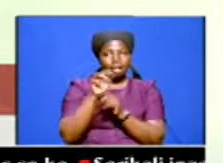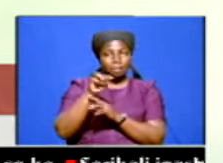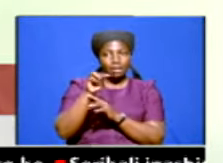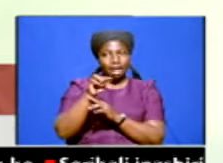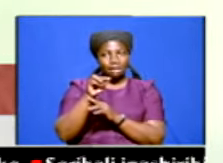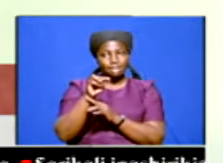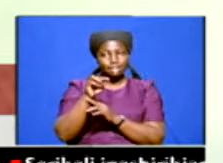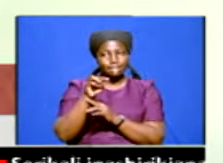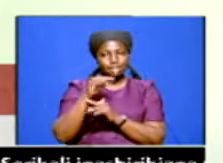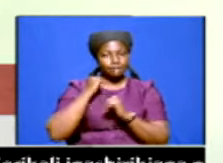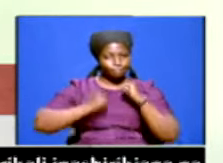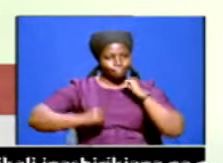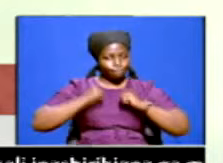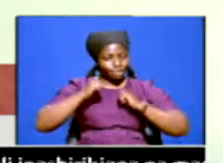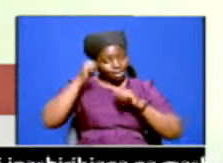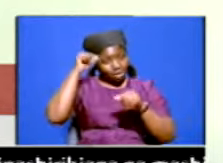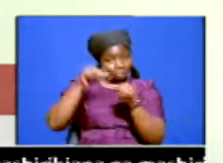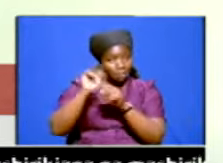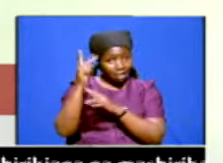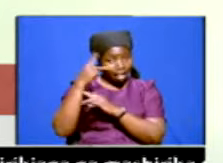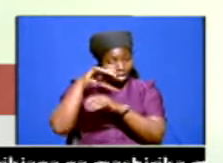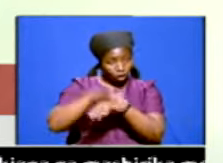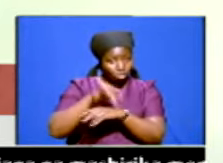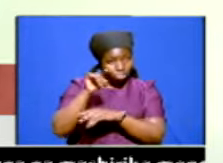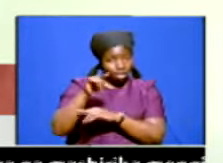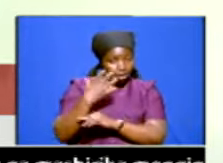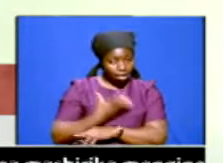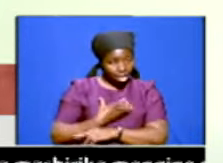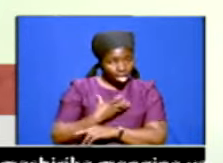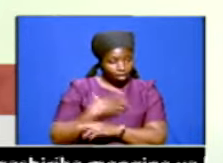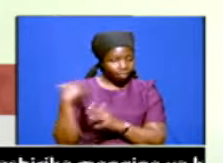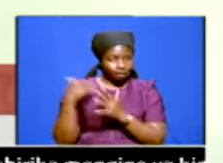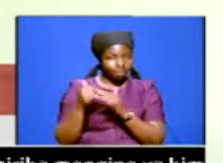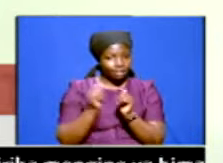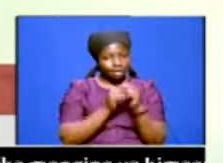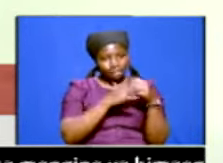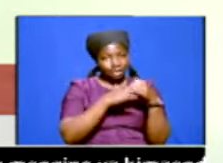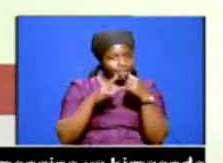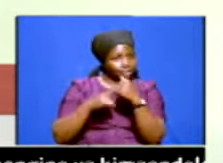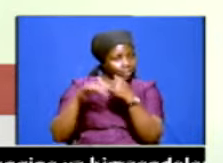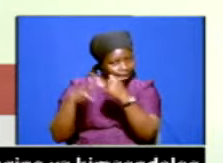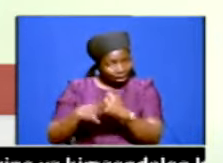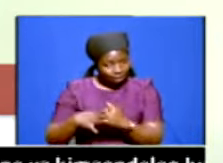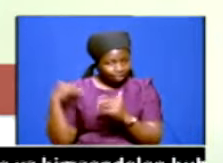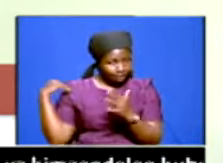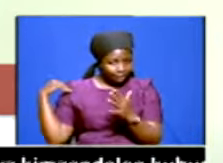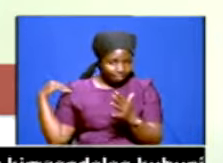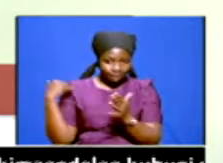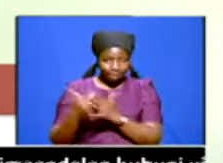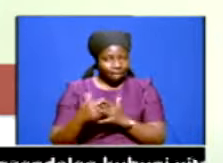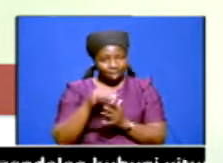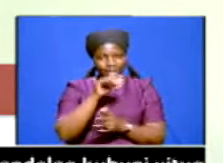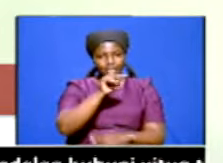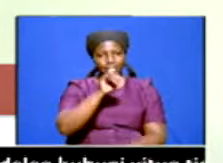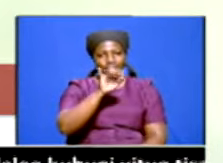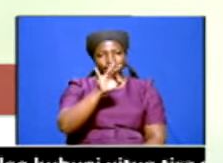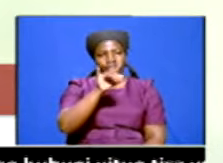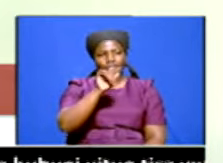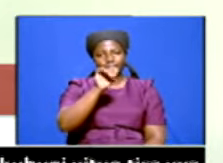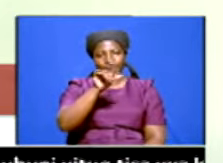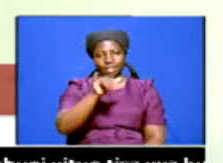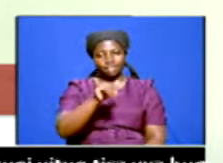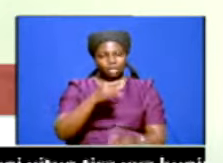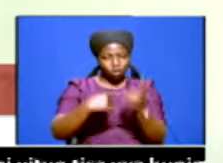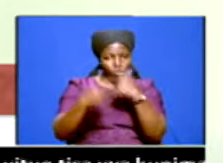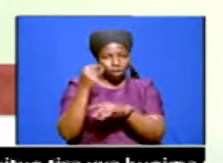kupata nishani hiyo tangia mwaka wa 1968 tangu Naftali Temu alipotoa nishani hiyo. Mtazamaji, nitakuwa